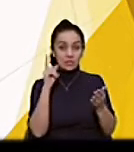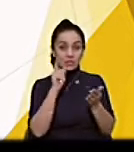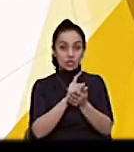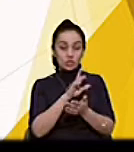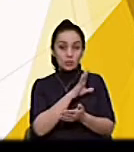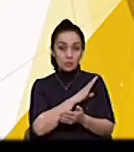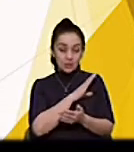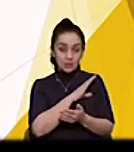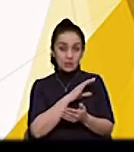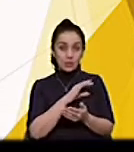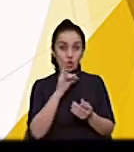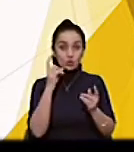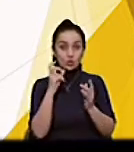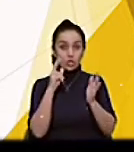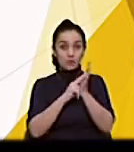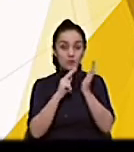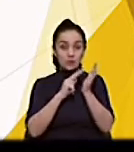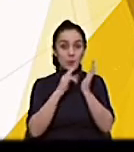должны были